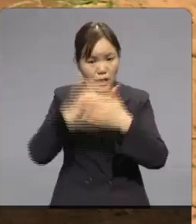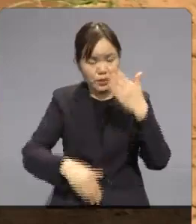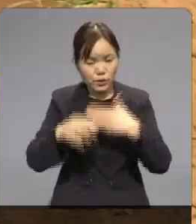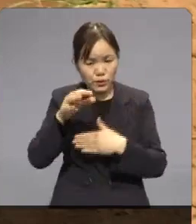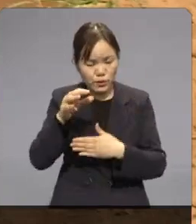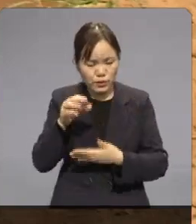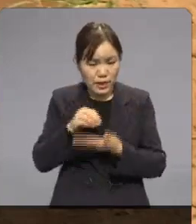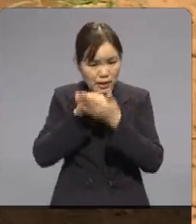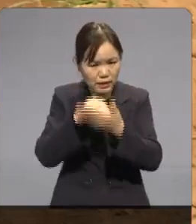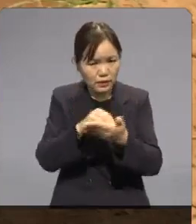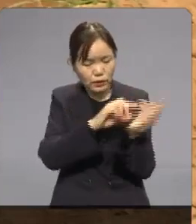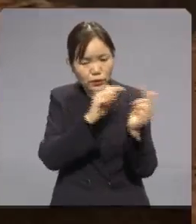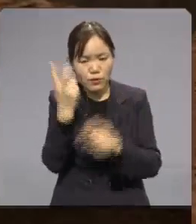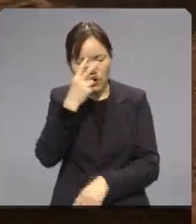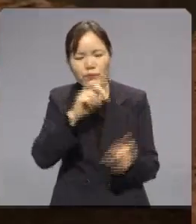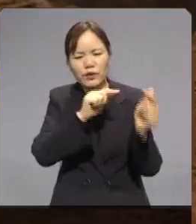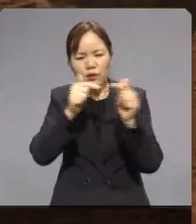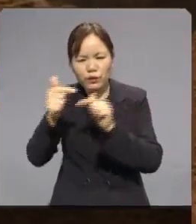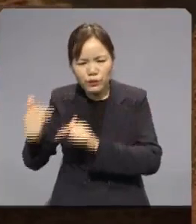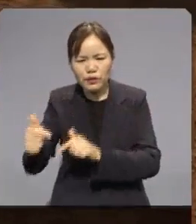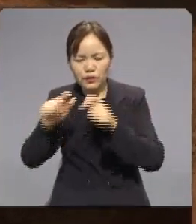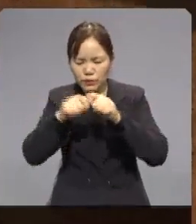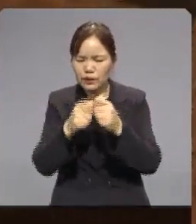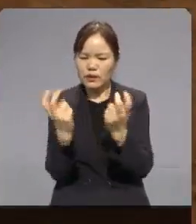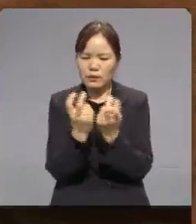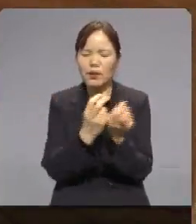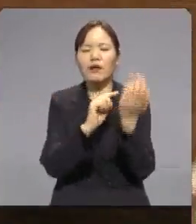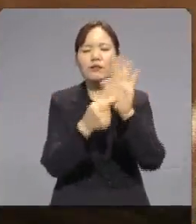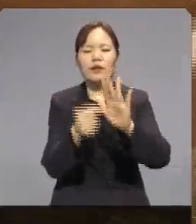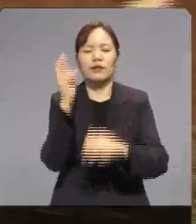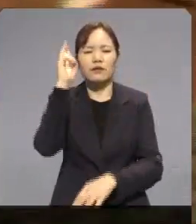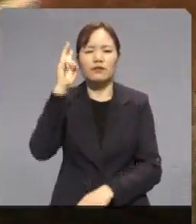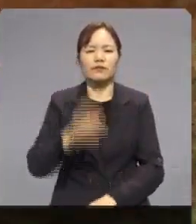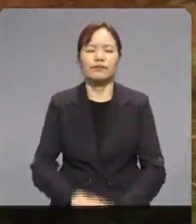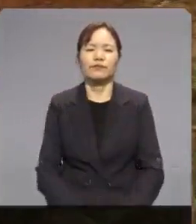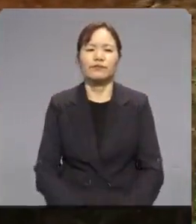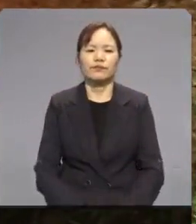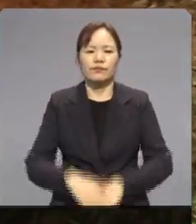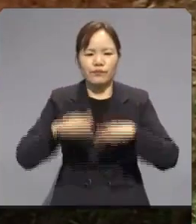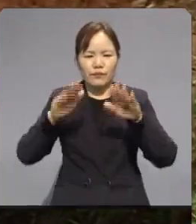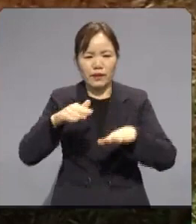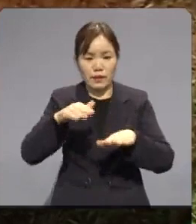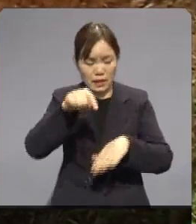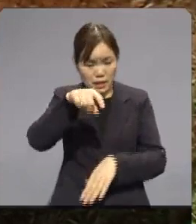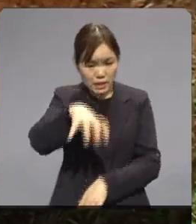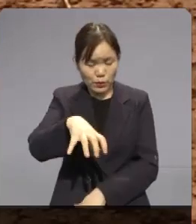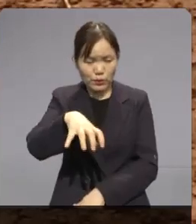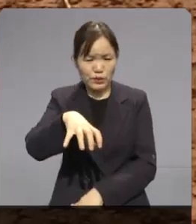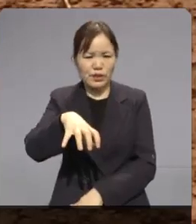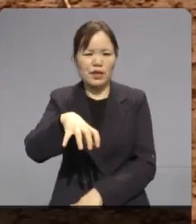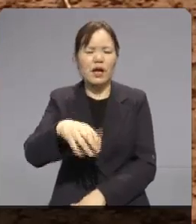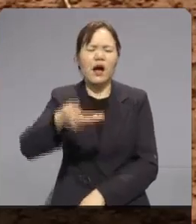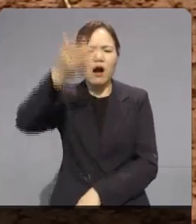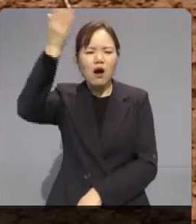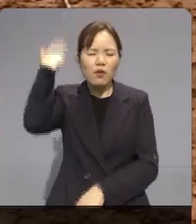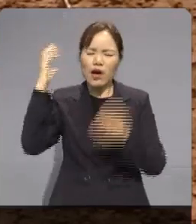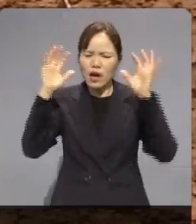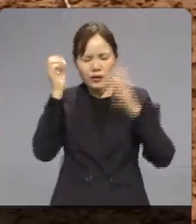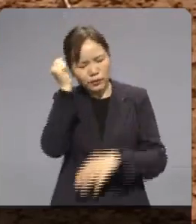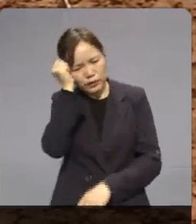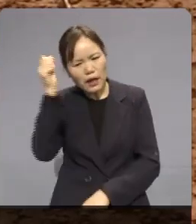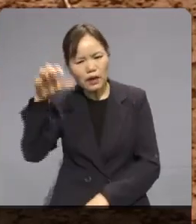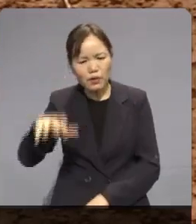예터 보존 활용을 위한 구체적 방안이 제시될 전망입니다 현재 성광학원 부재에는 과거 아동의